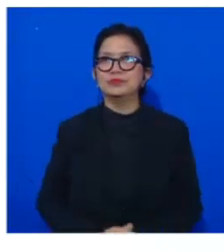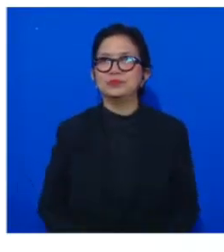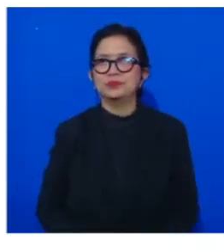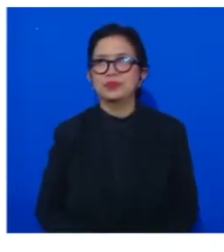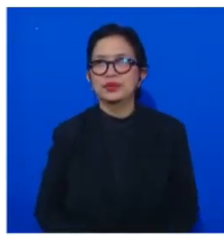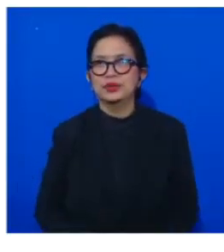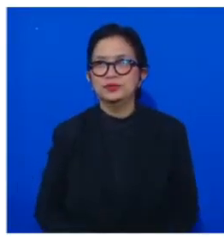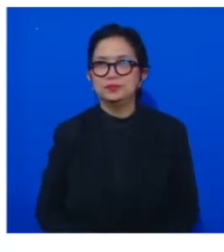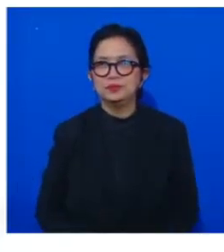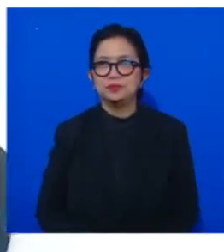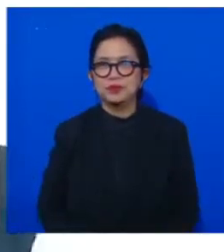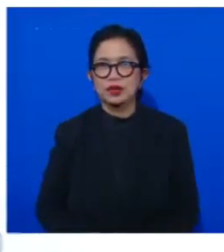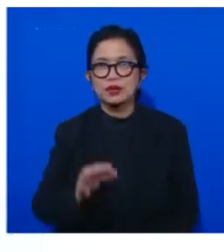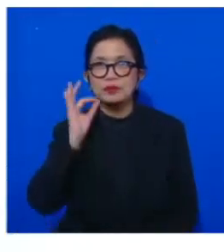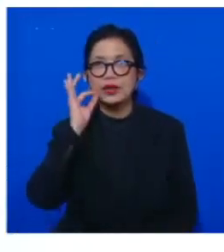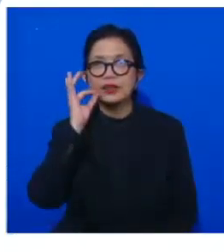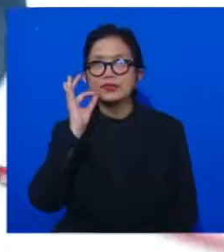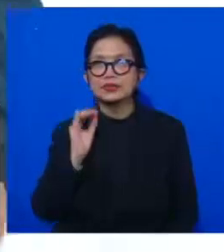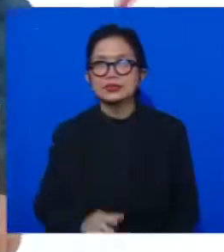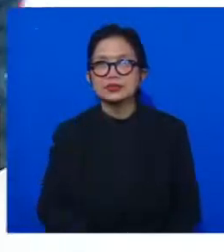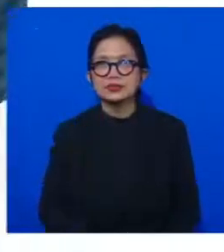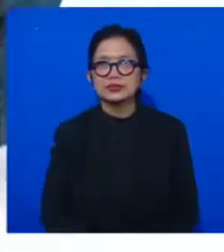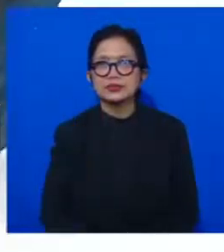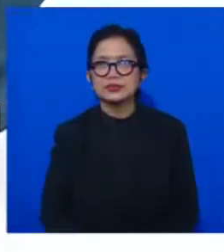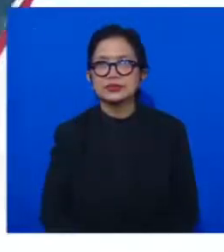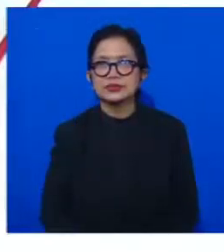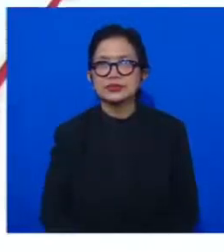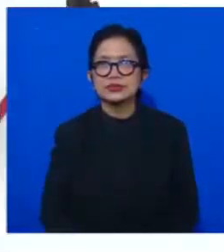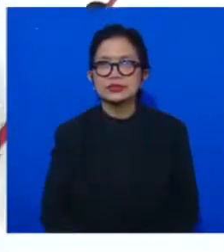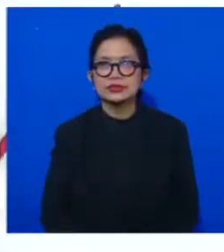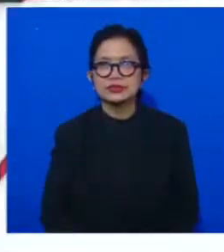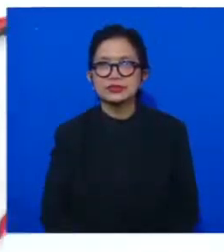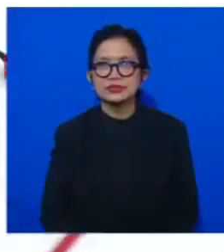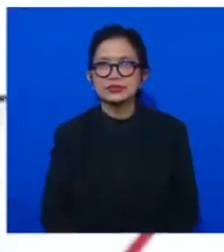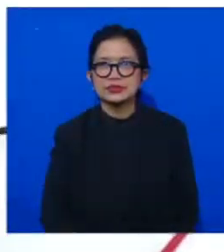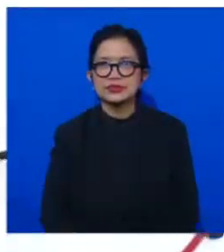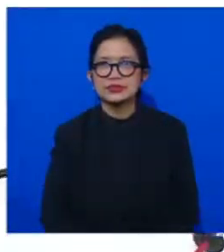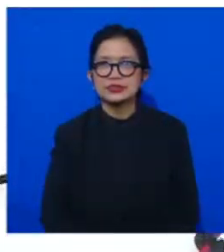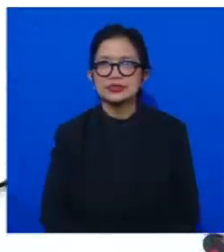ya merepotkan sekali lagi. Oke, siap mas. Kuat nggak? Berat loh ini. Iya.